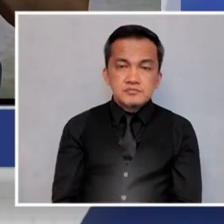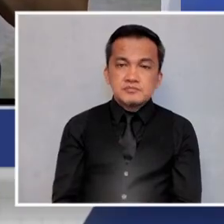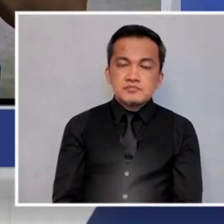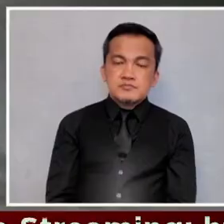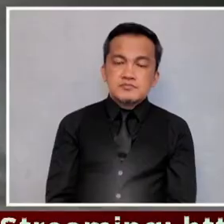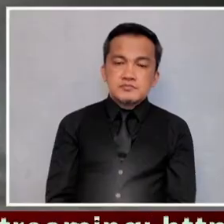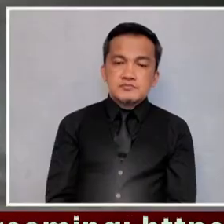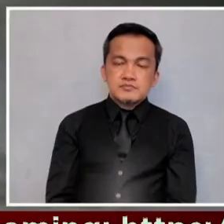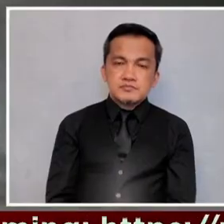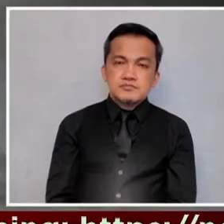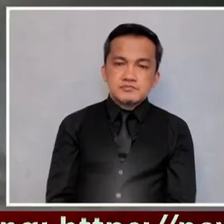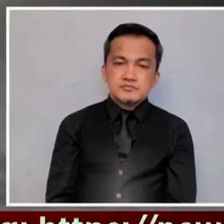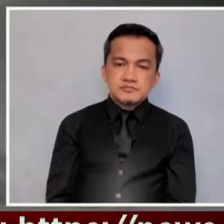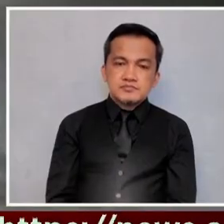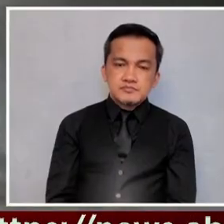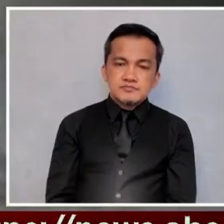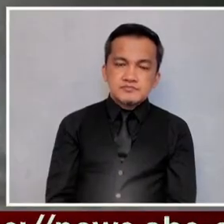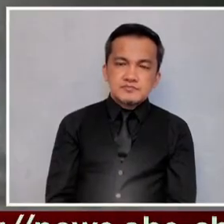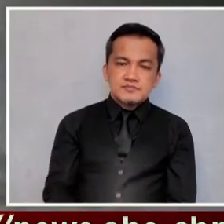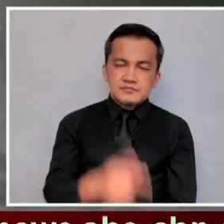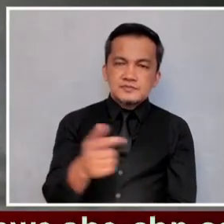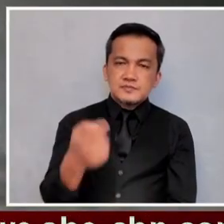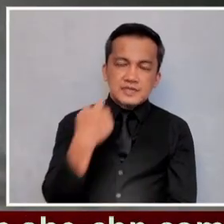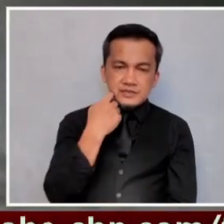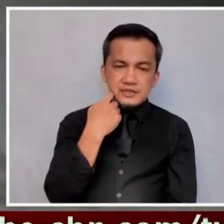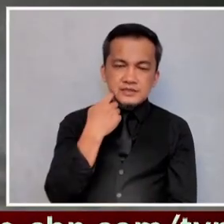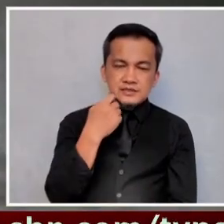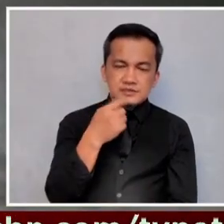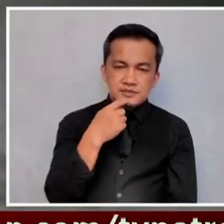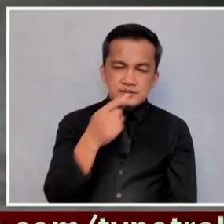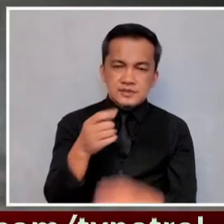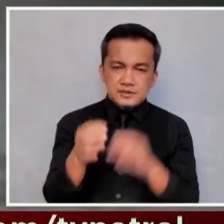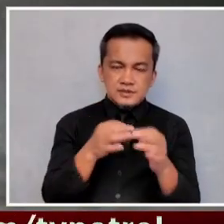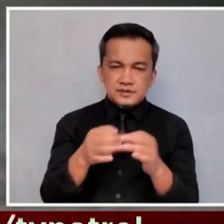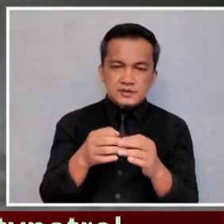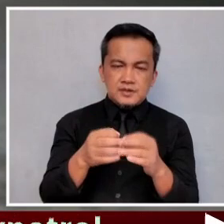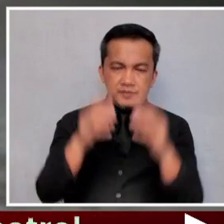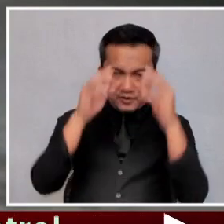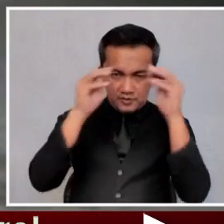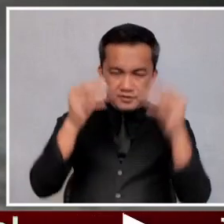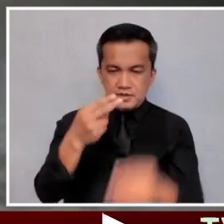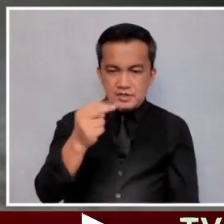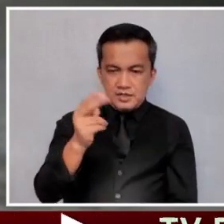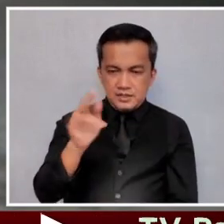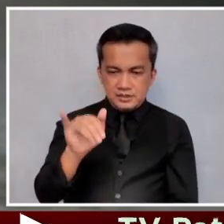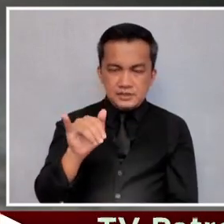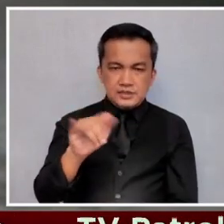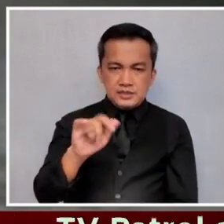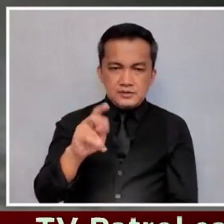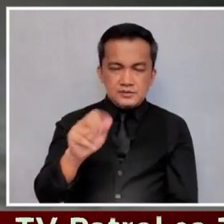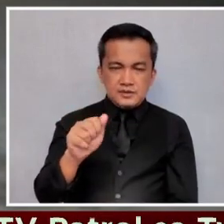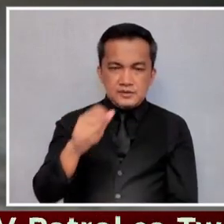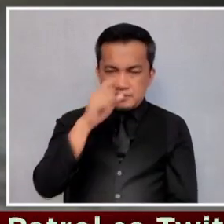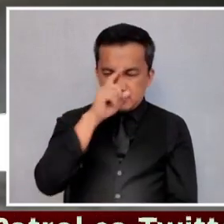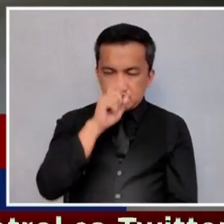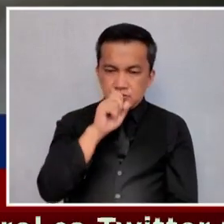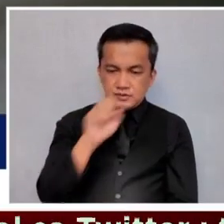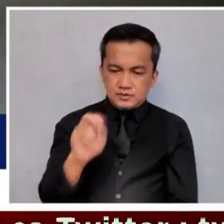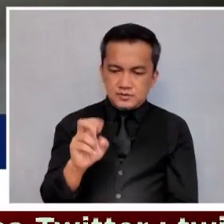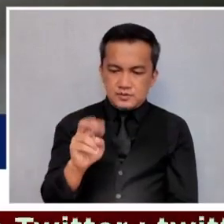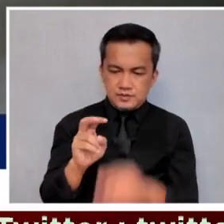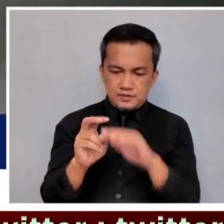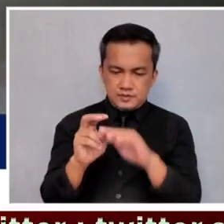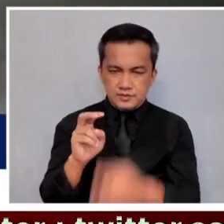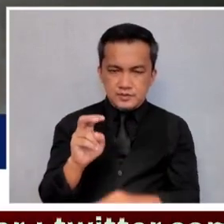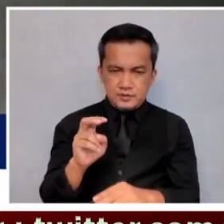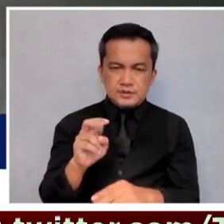Kanina nilinaw yan ni Mayor Hani Lacuna, Karen, no? Ang sabi niya, Para sa mga edad 12 pababa, dapat